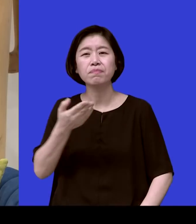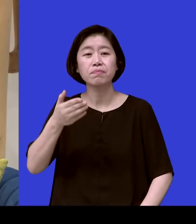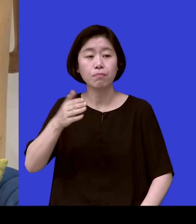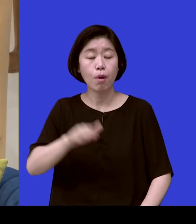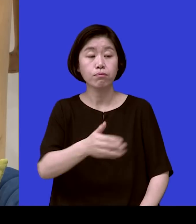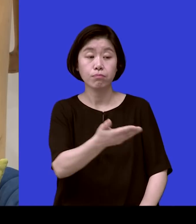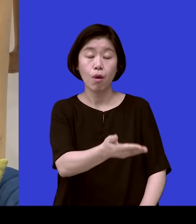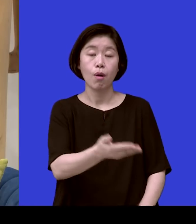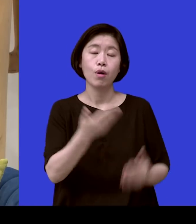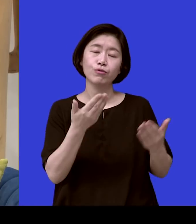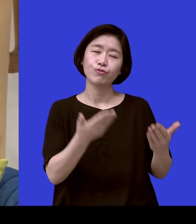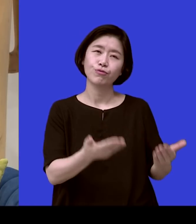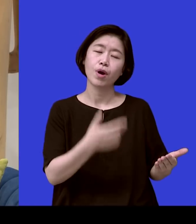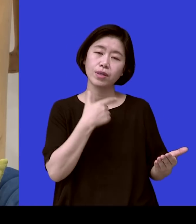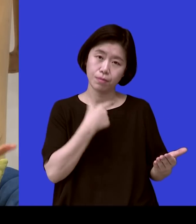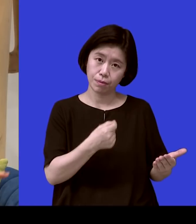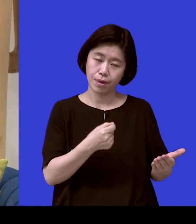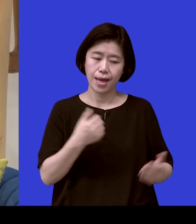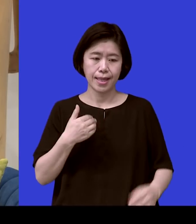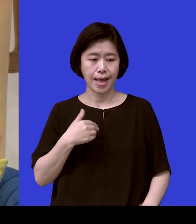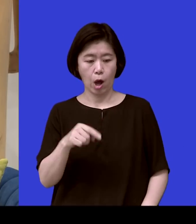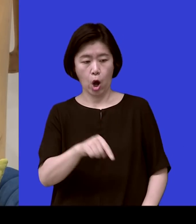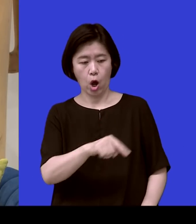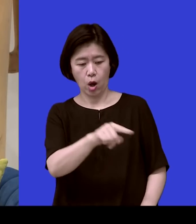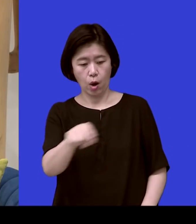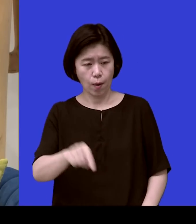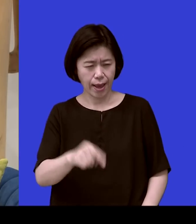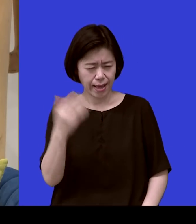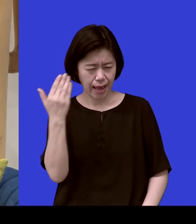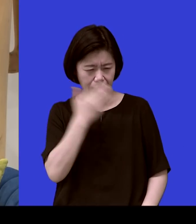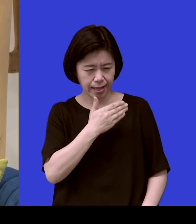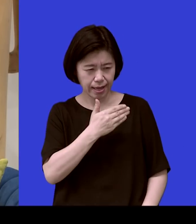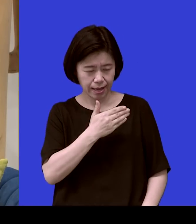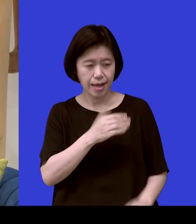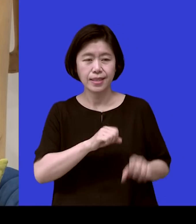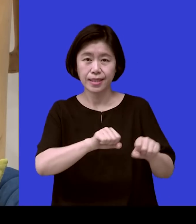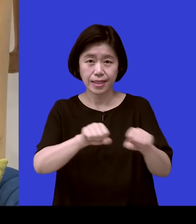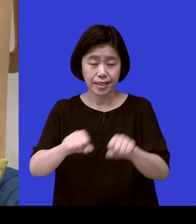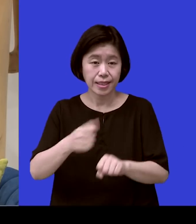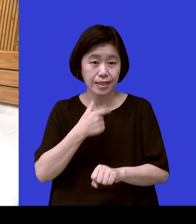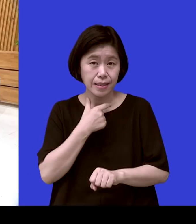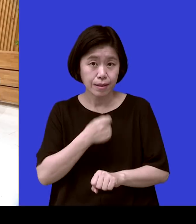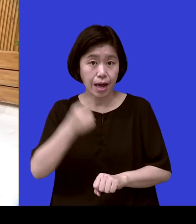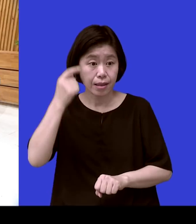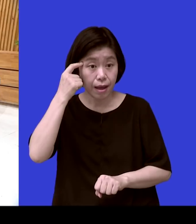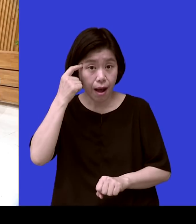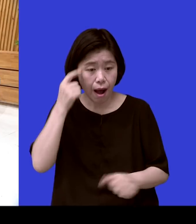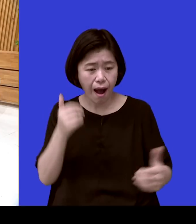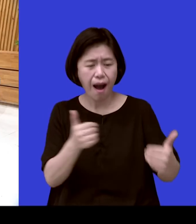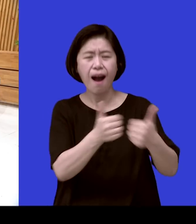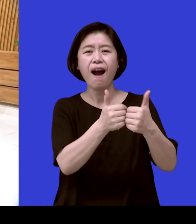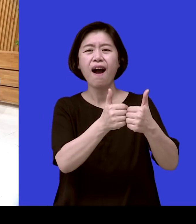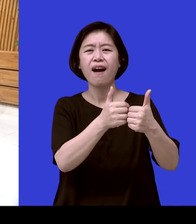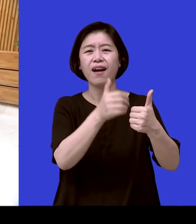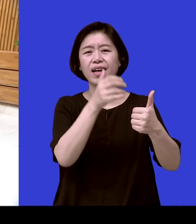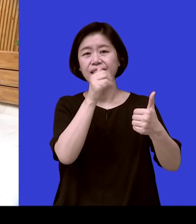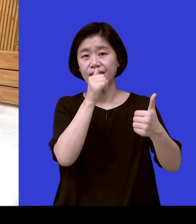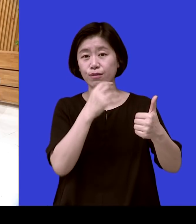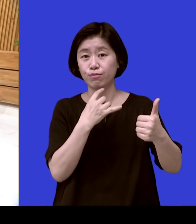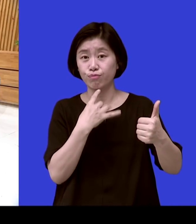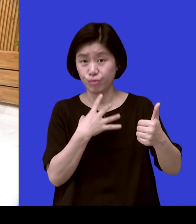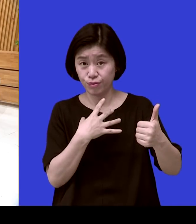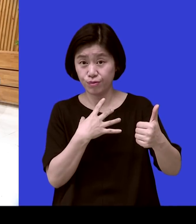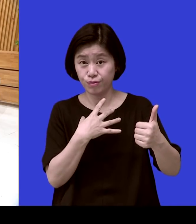쉬고 싶고 네. 난 여기를 깨끗하게 치우고 네. 싶다는 이 욕구가 부딪힌 것 뿐이야. 아. 이렇게